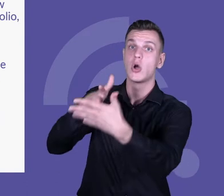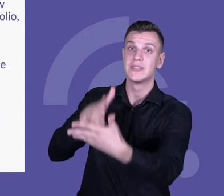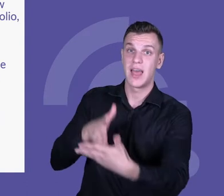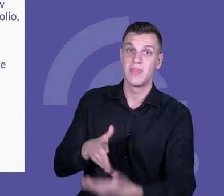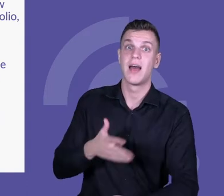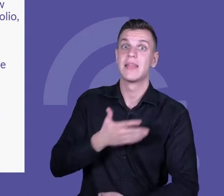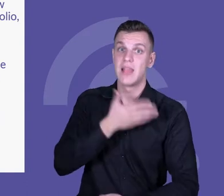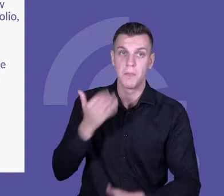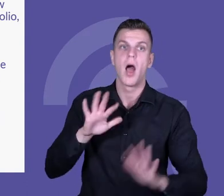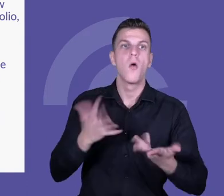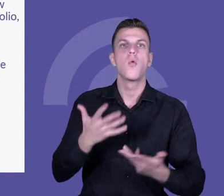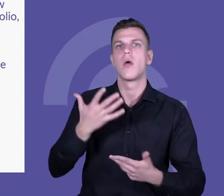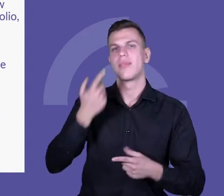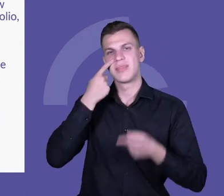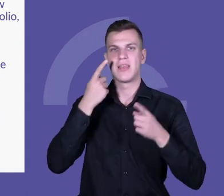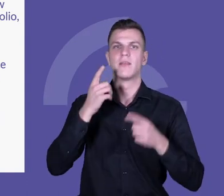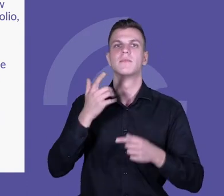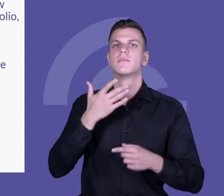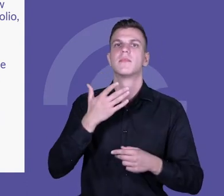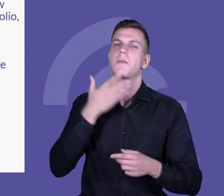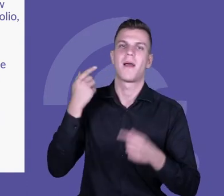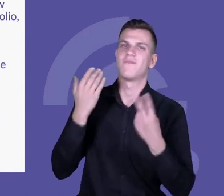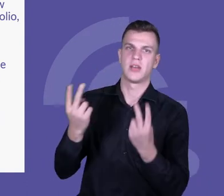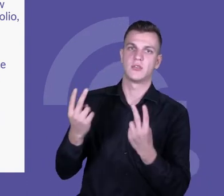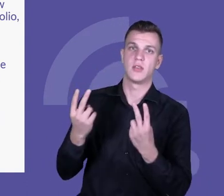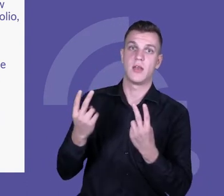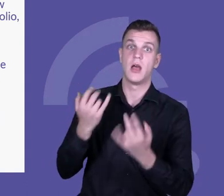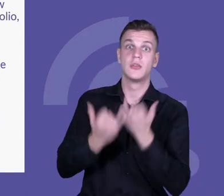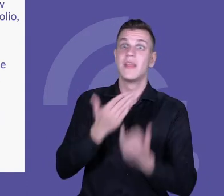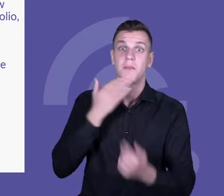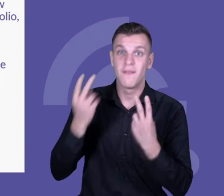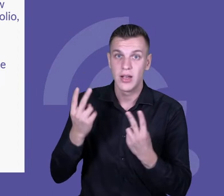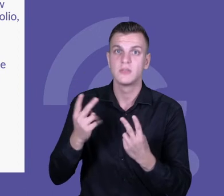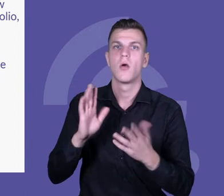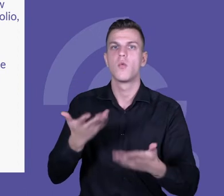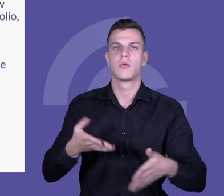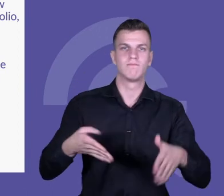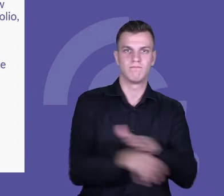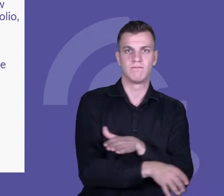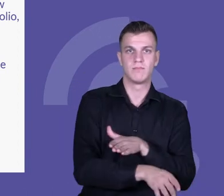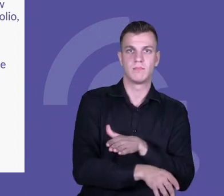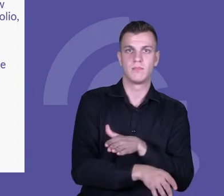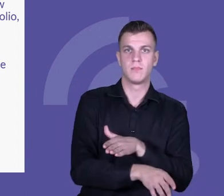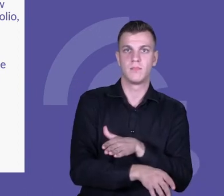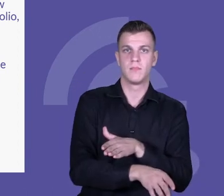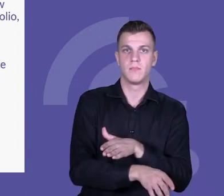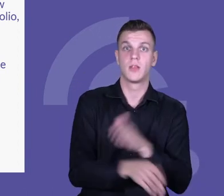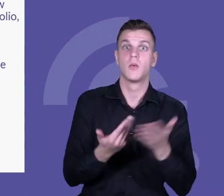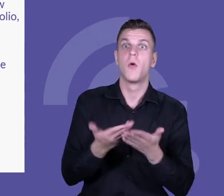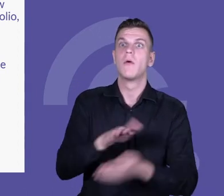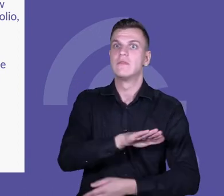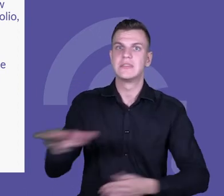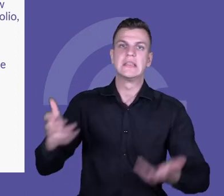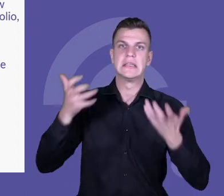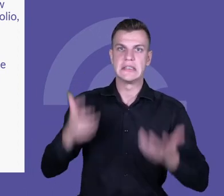niezauważane, a jak nie jest zauważane, to jest koniec końców marginalizowane. Bo ustępuje miejsce temu, co jest zauważane, co system